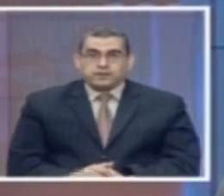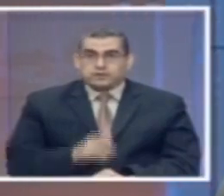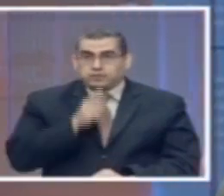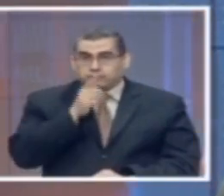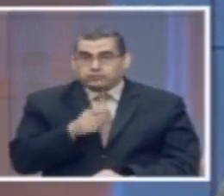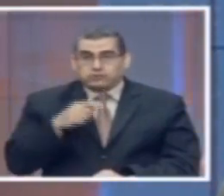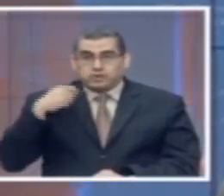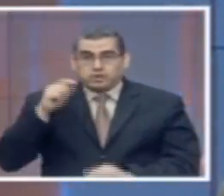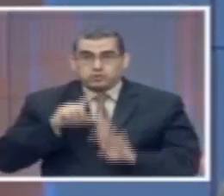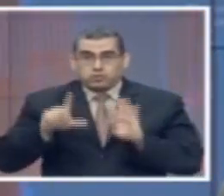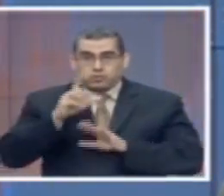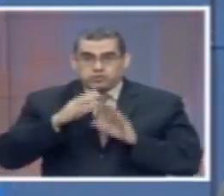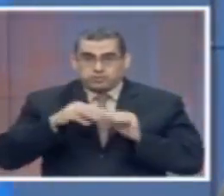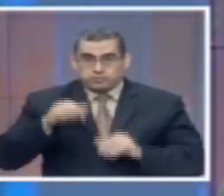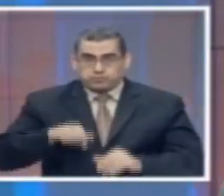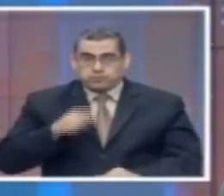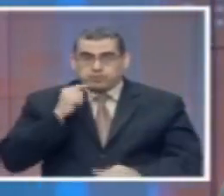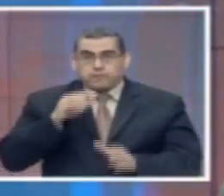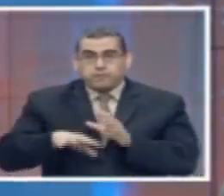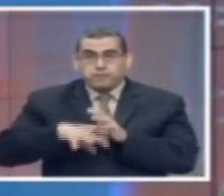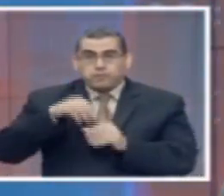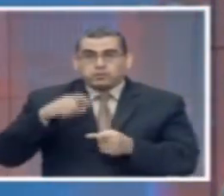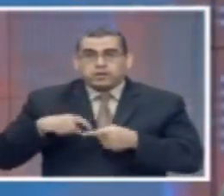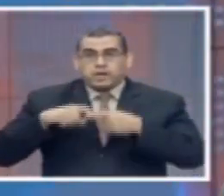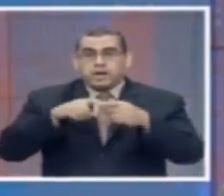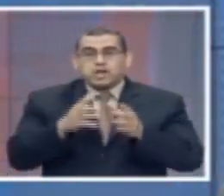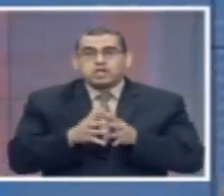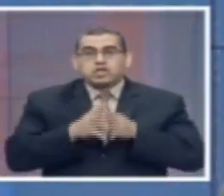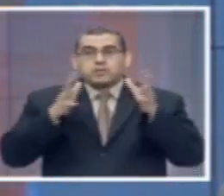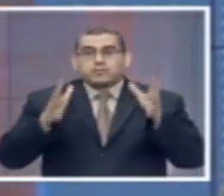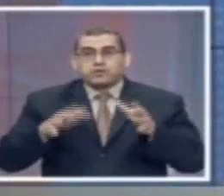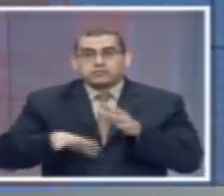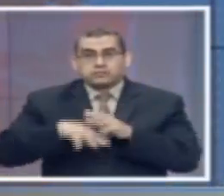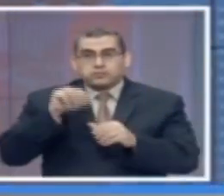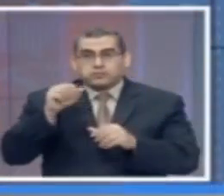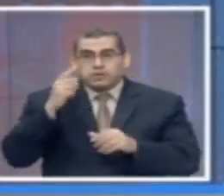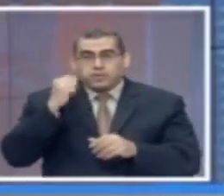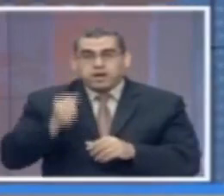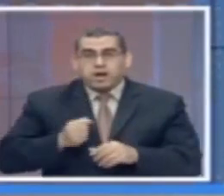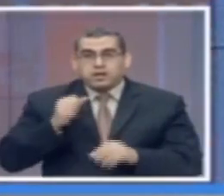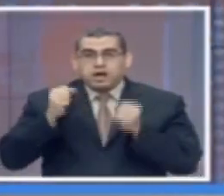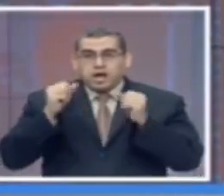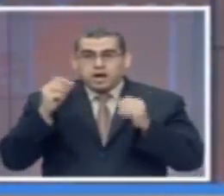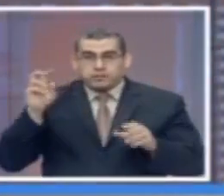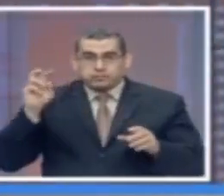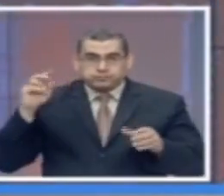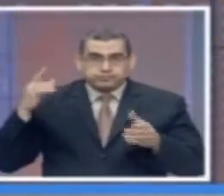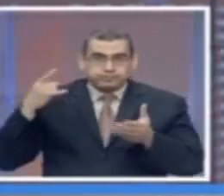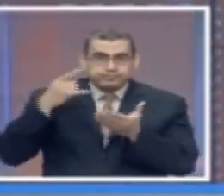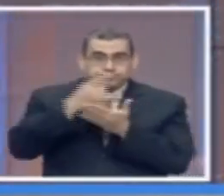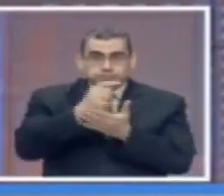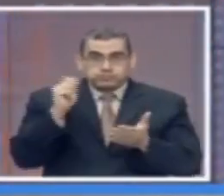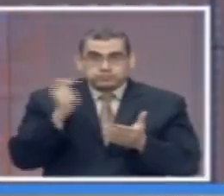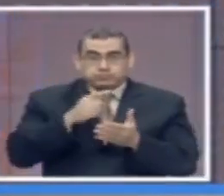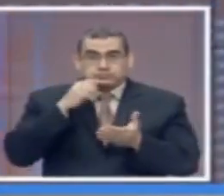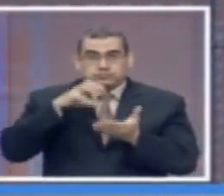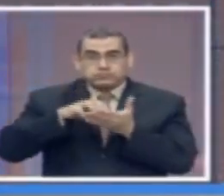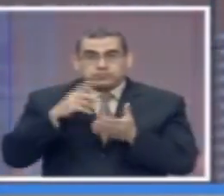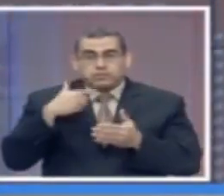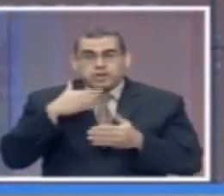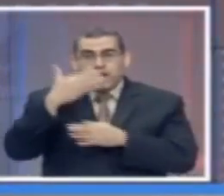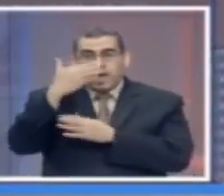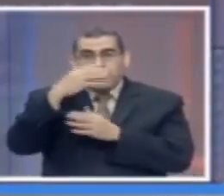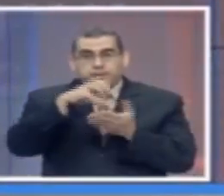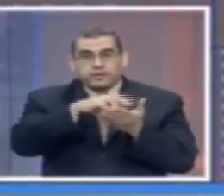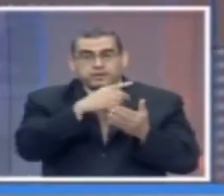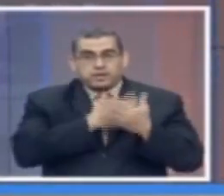أكد رئيس مجلس الوزراء الدكتور مصطفى مدبولي أن مشروع النقل الكبير والخاص بمشروع القطار الكهربائي السريع الذي سيربط بين العالمين